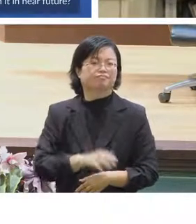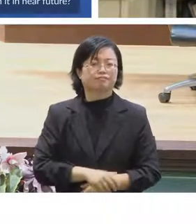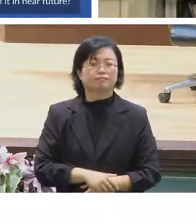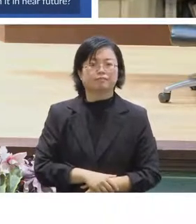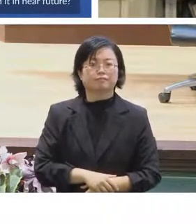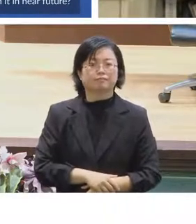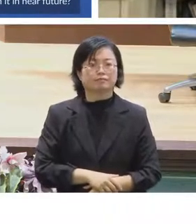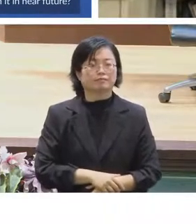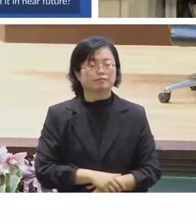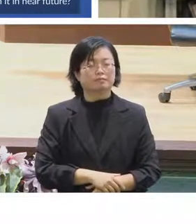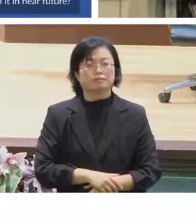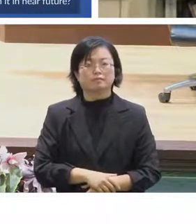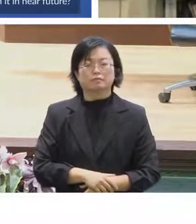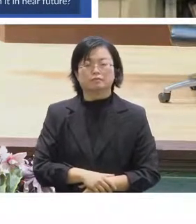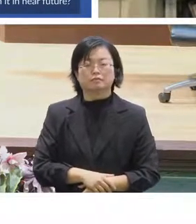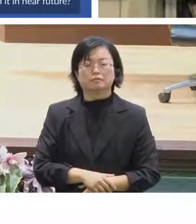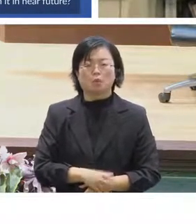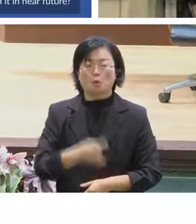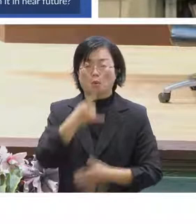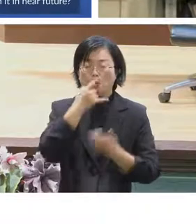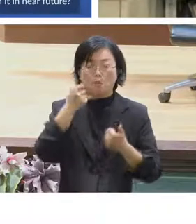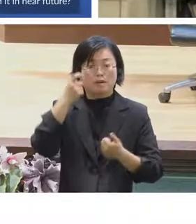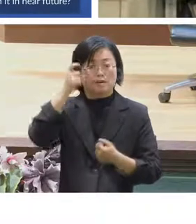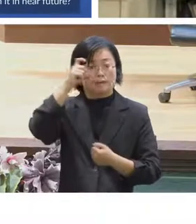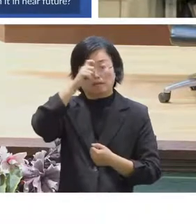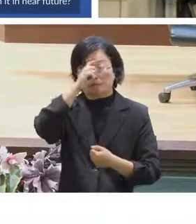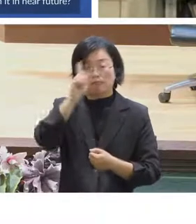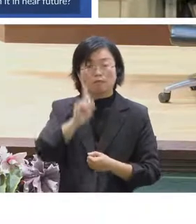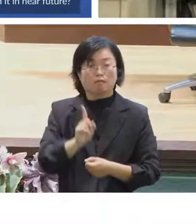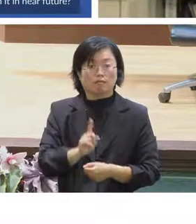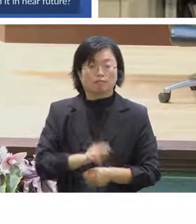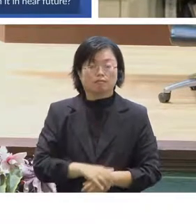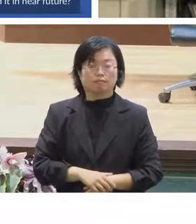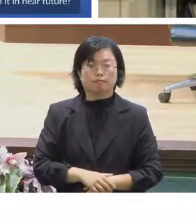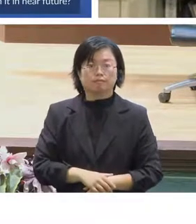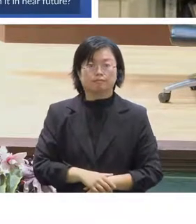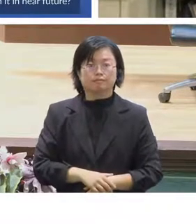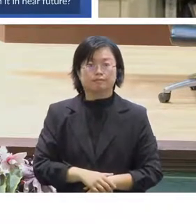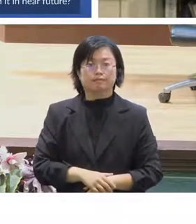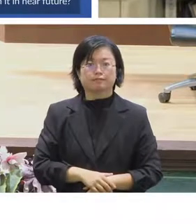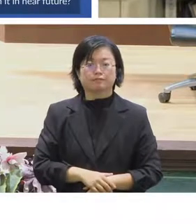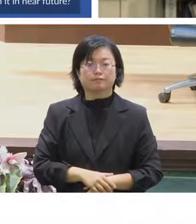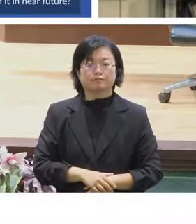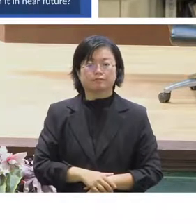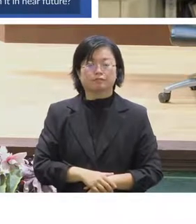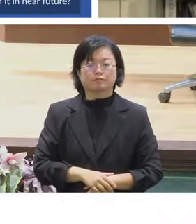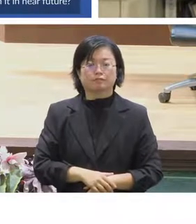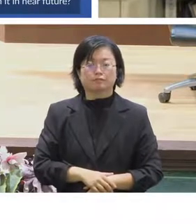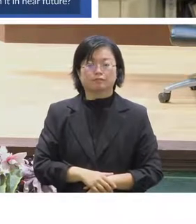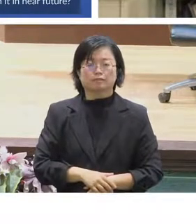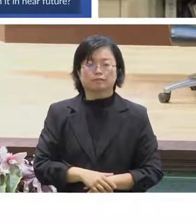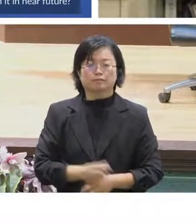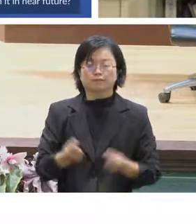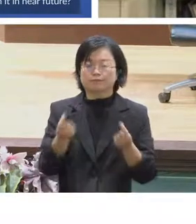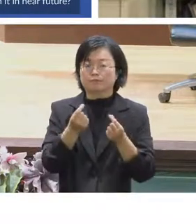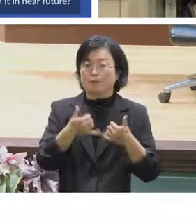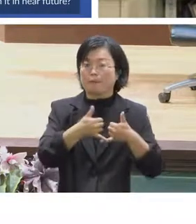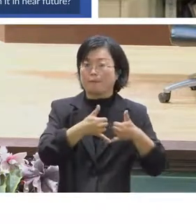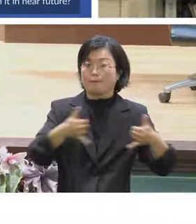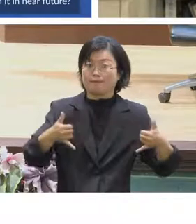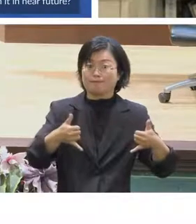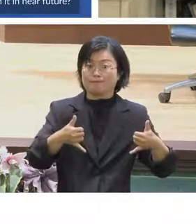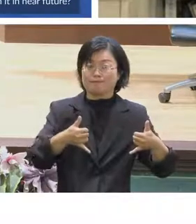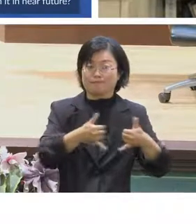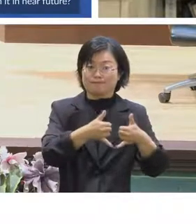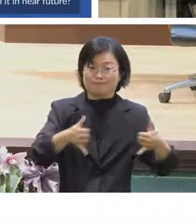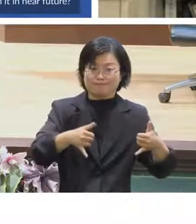其实我们本身的定位是希望做一个 有点类似于一些民间智库的这